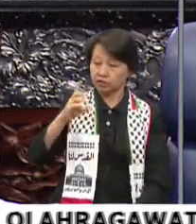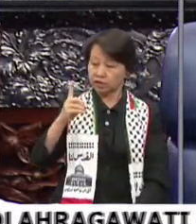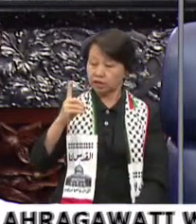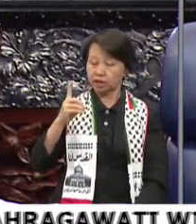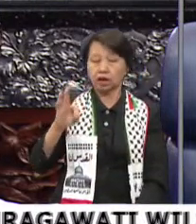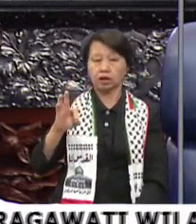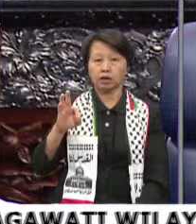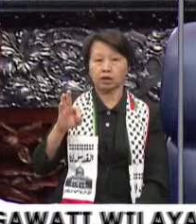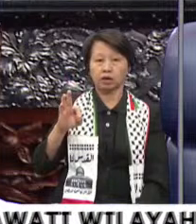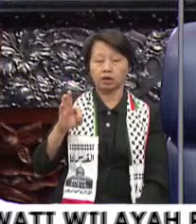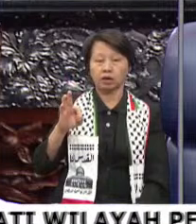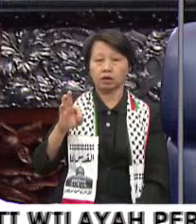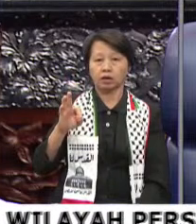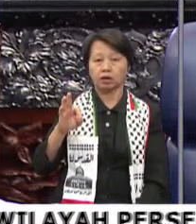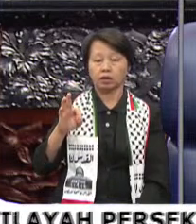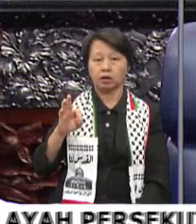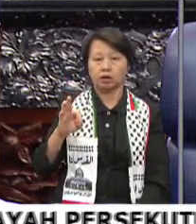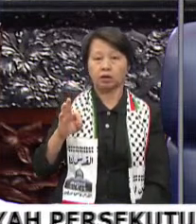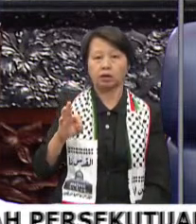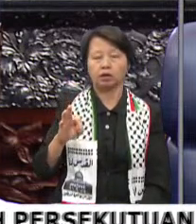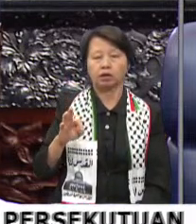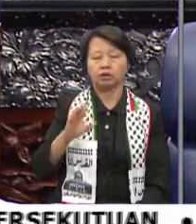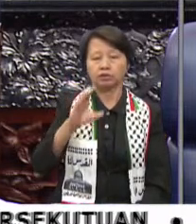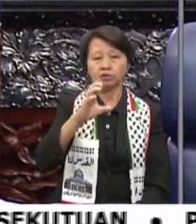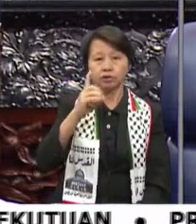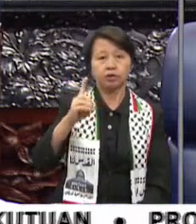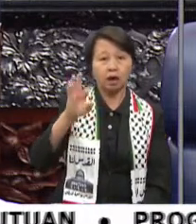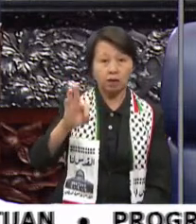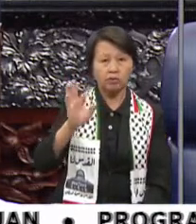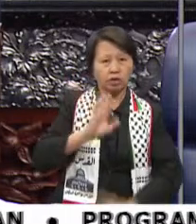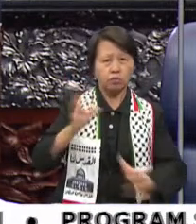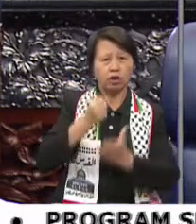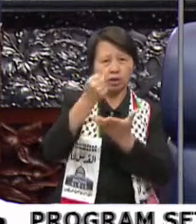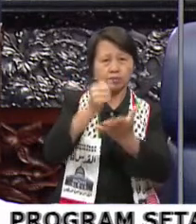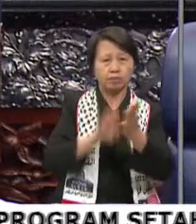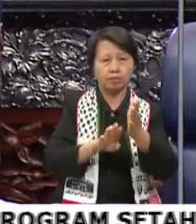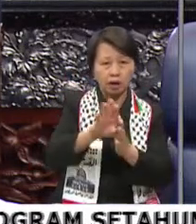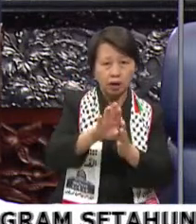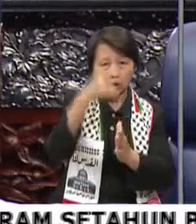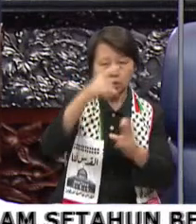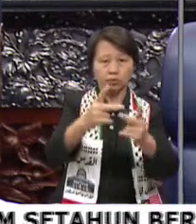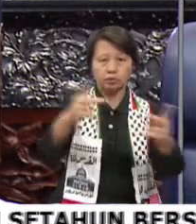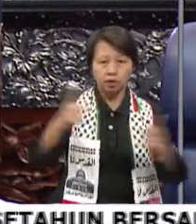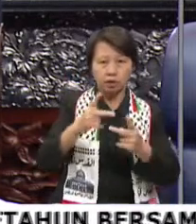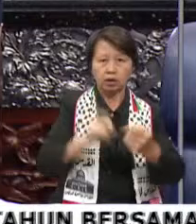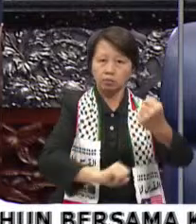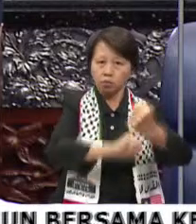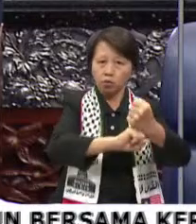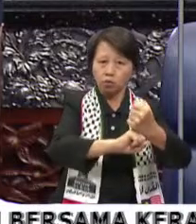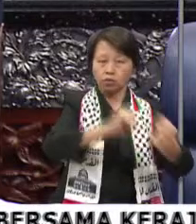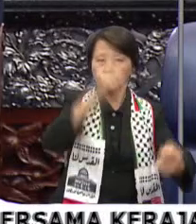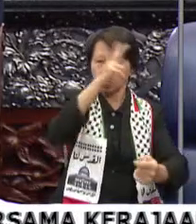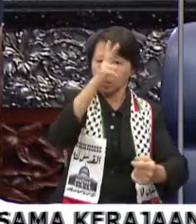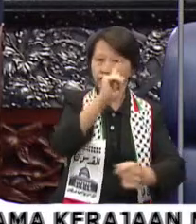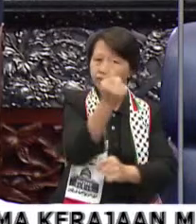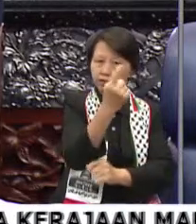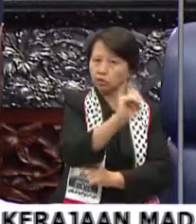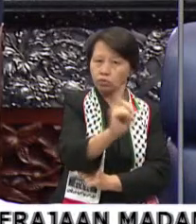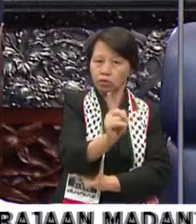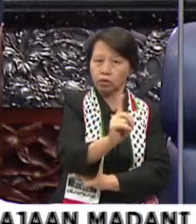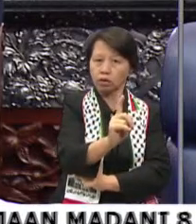constituency development fund bukannya peruntukan pembangunan untuk kawasan penyokong kerajaan